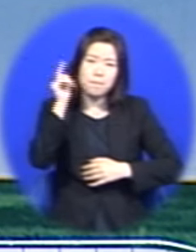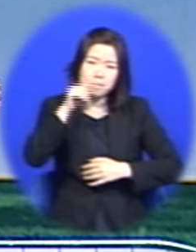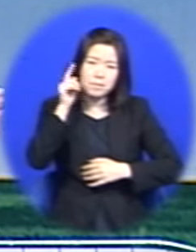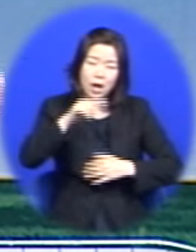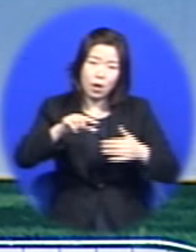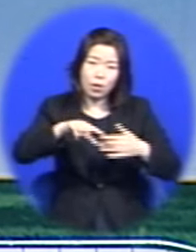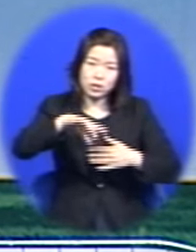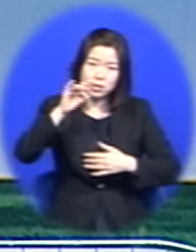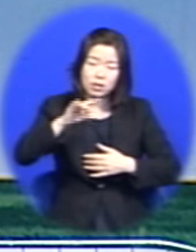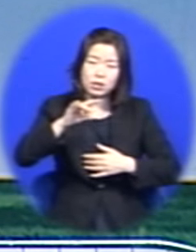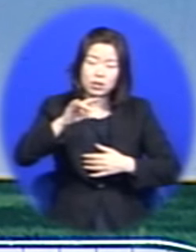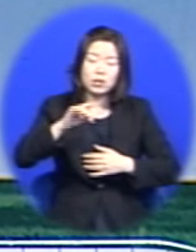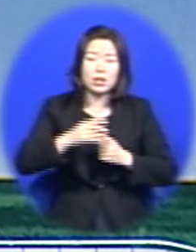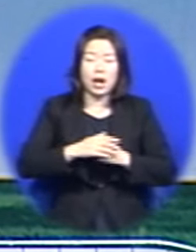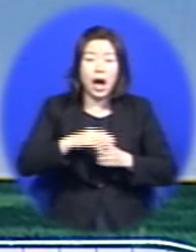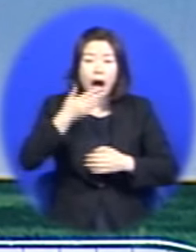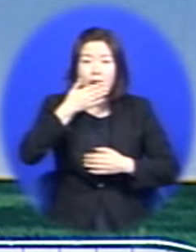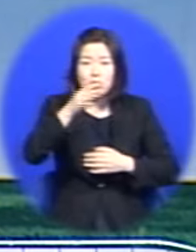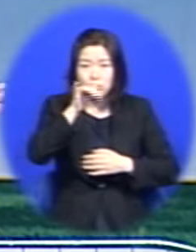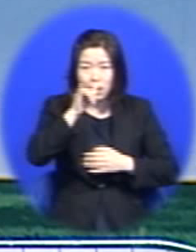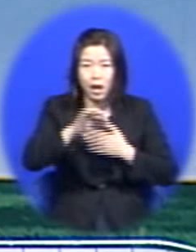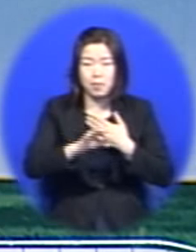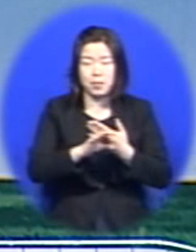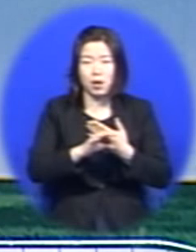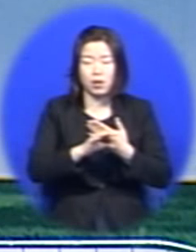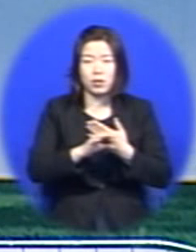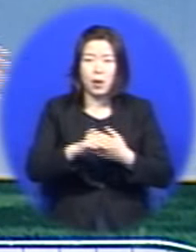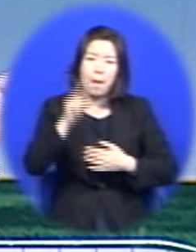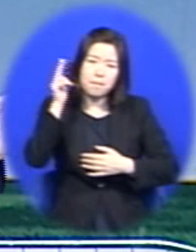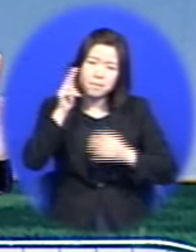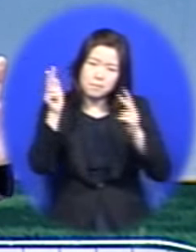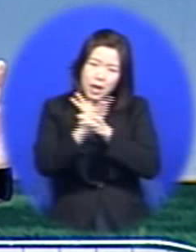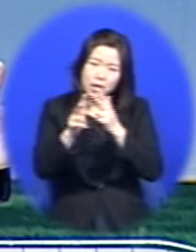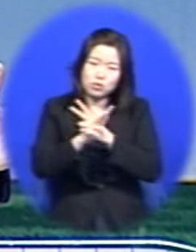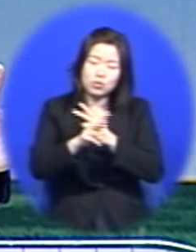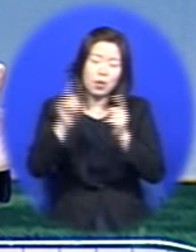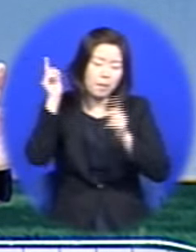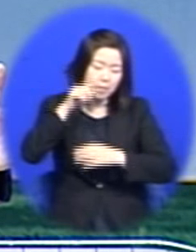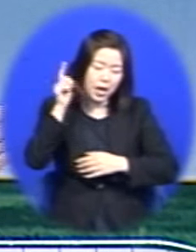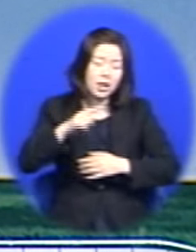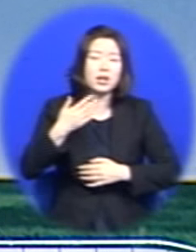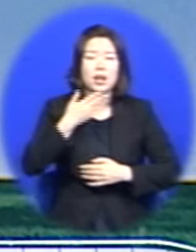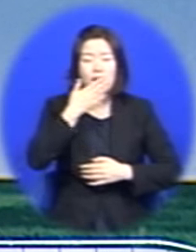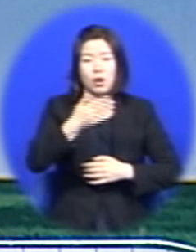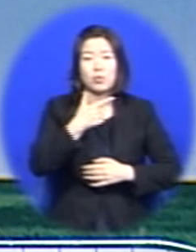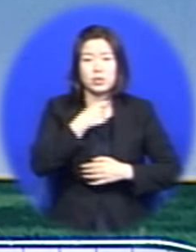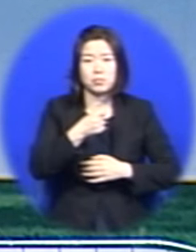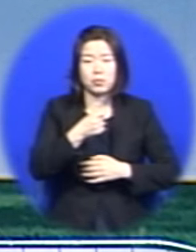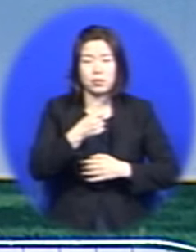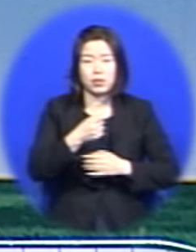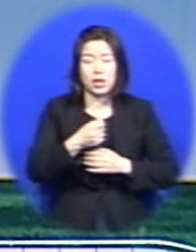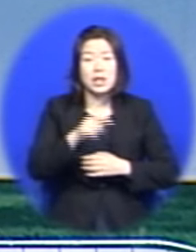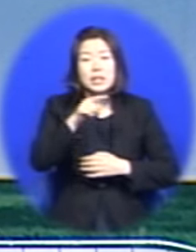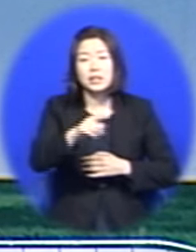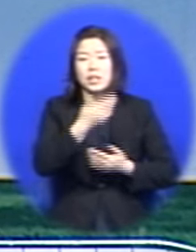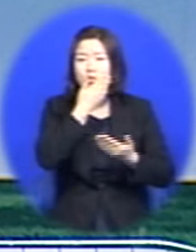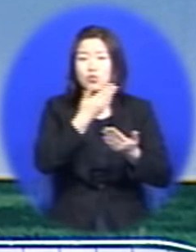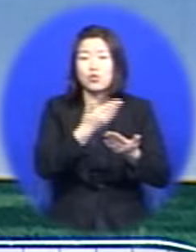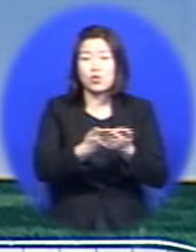성찬을 하지만 할 수만 있으면 매주도 하고 싶고 매일도 하고 싶어요. 왜? 그것이 가장 중요한